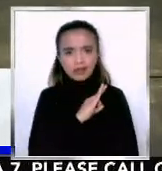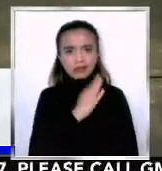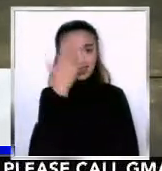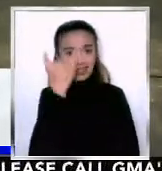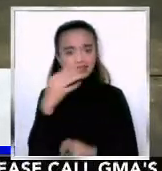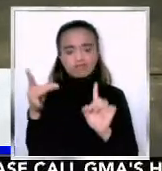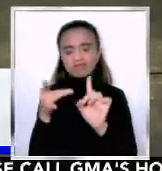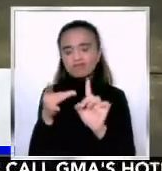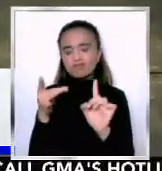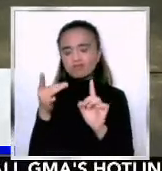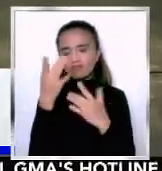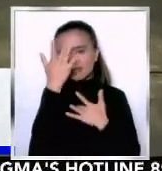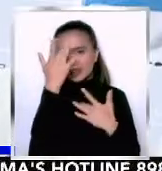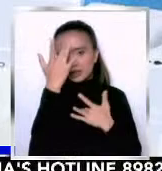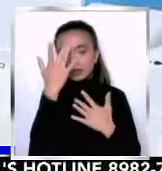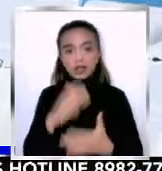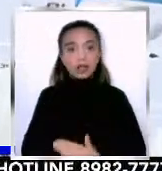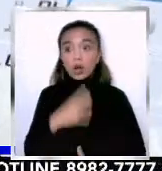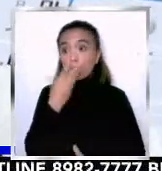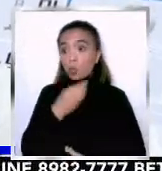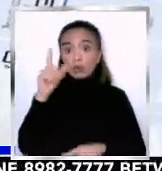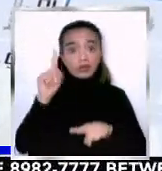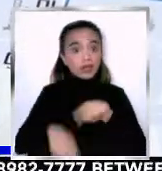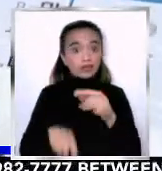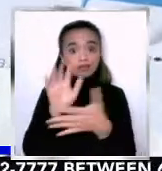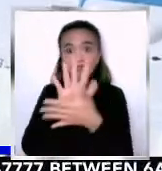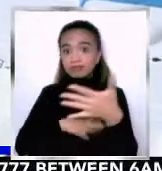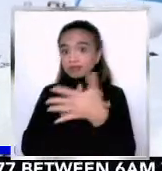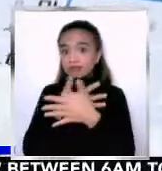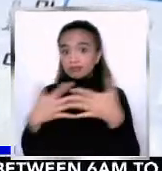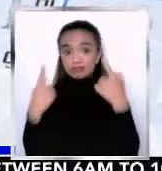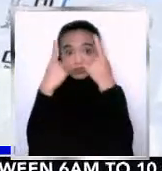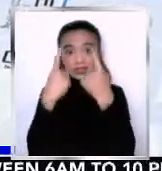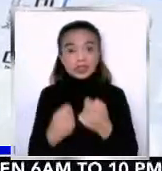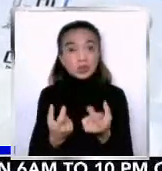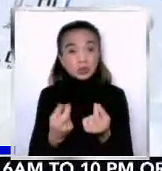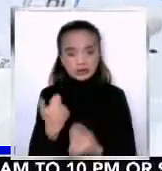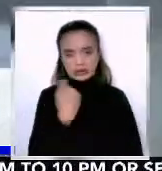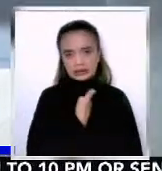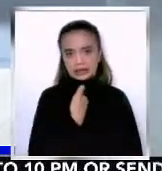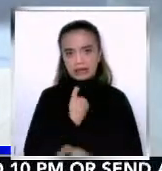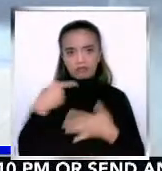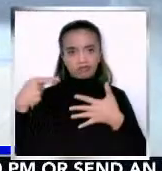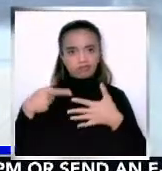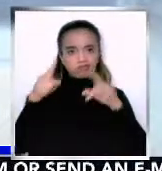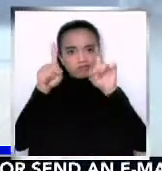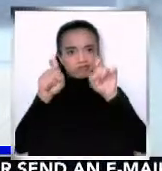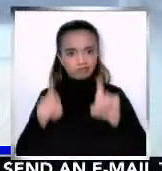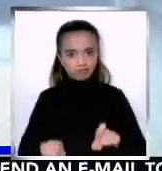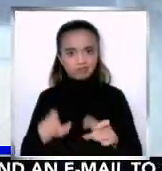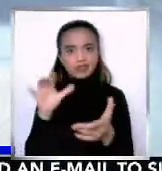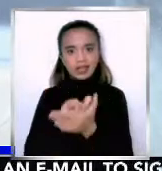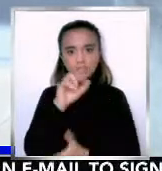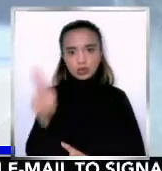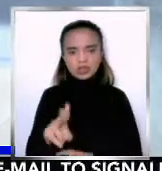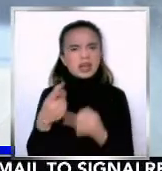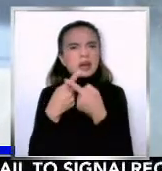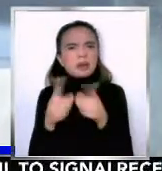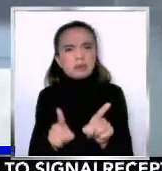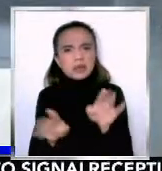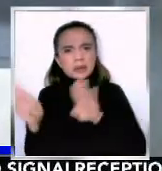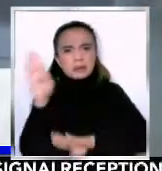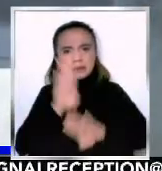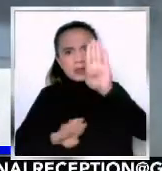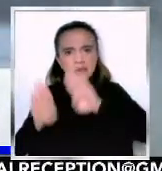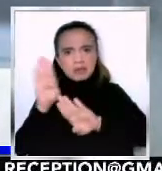hindi makapagpa-schedule ng swab test, nagsasarili na lang gamit ang mga self-test antigen kits. Ang kaso, may mga ilan di umanong